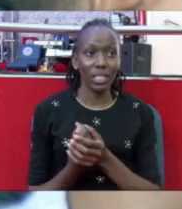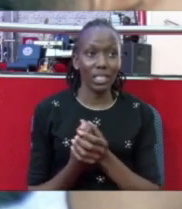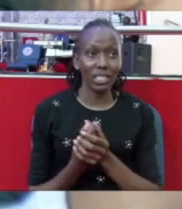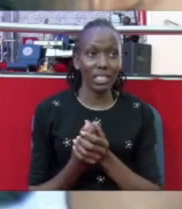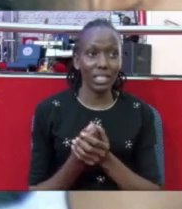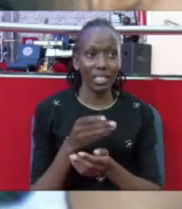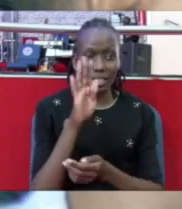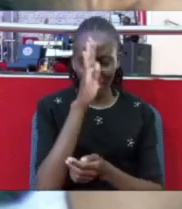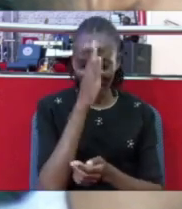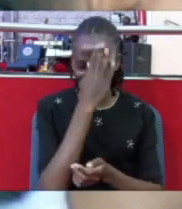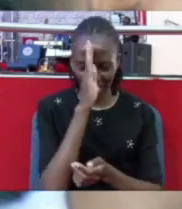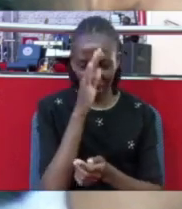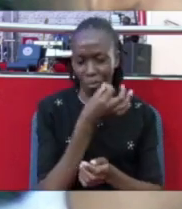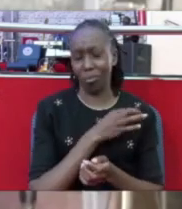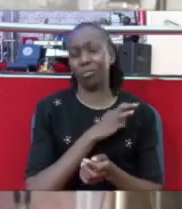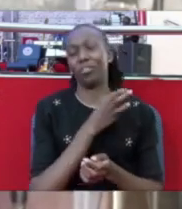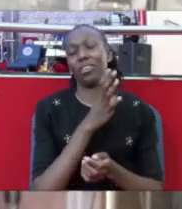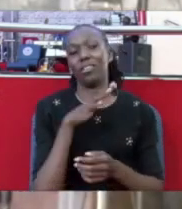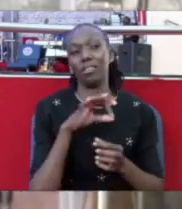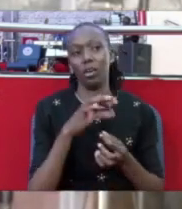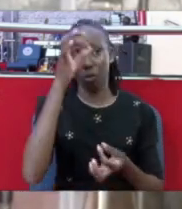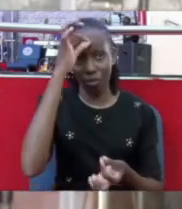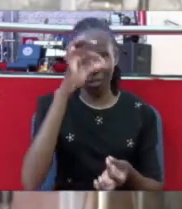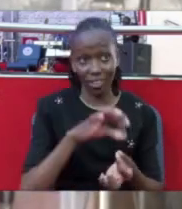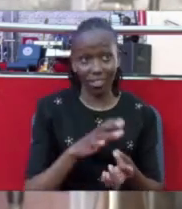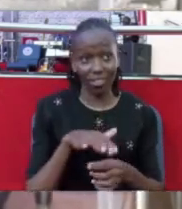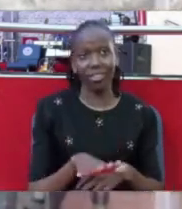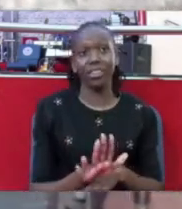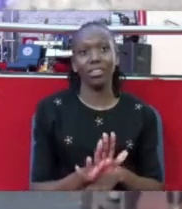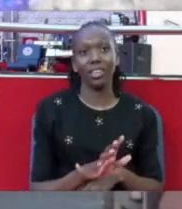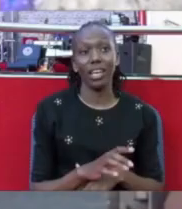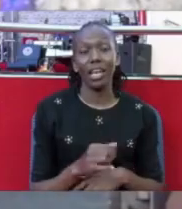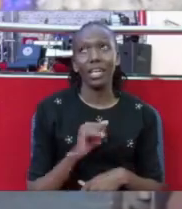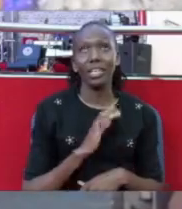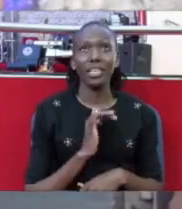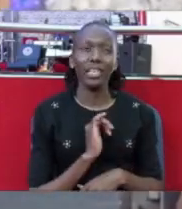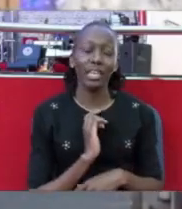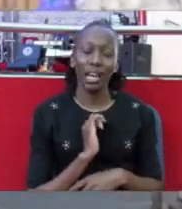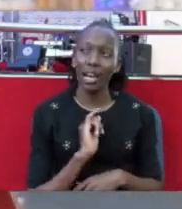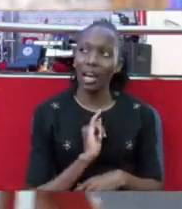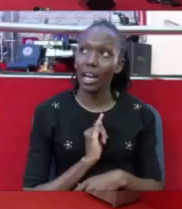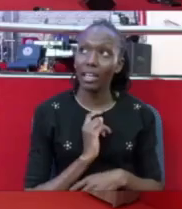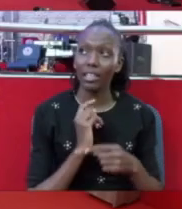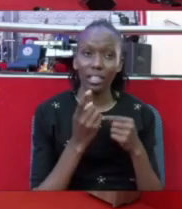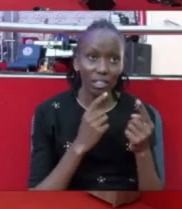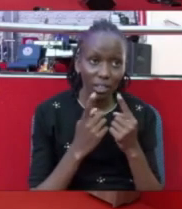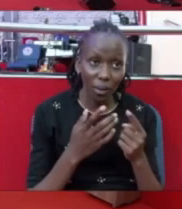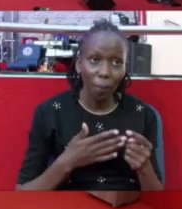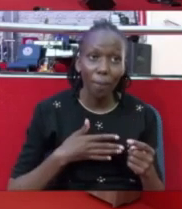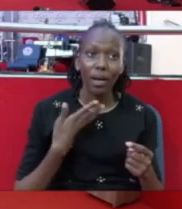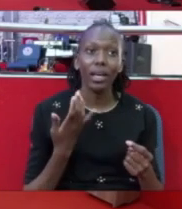hawataamini imani yao. And I told my wife. Na nikaambia bibi yangu. Nobody can hold me back